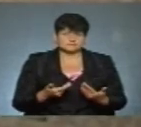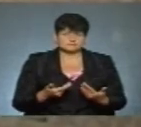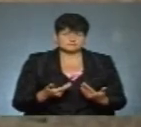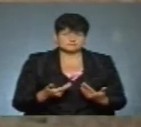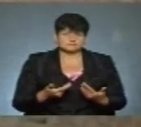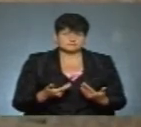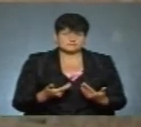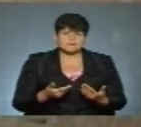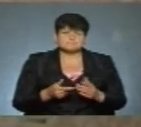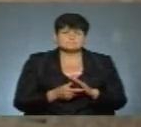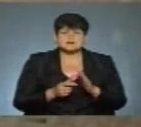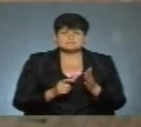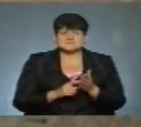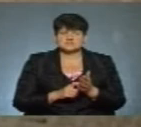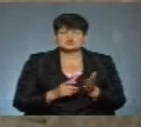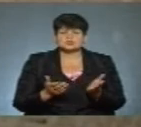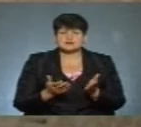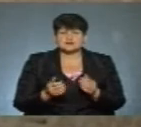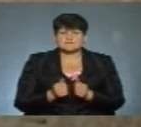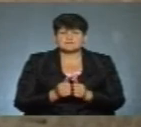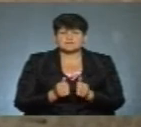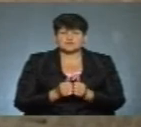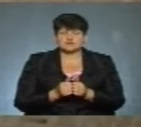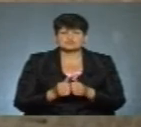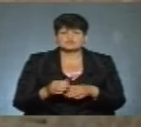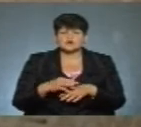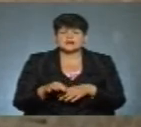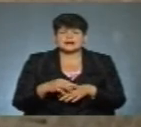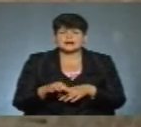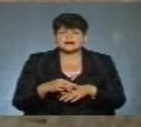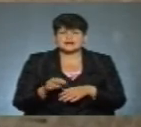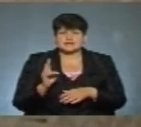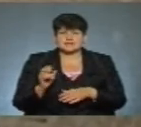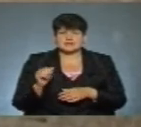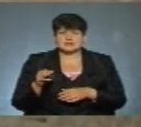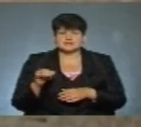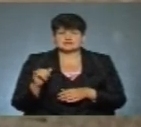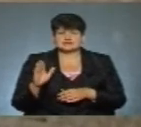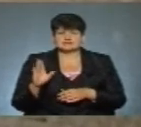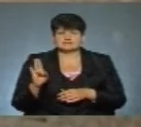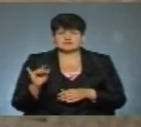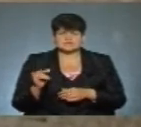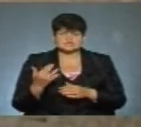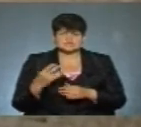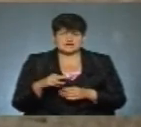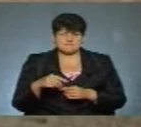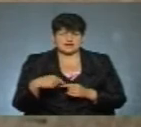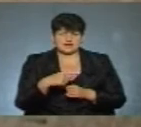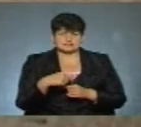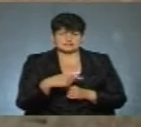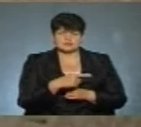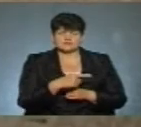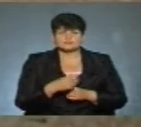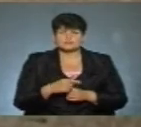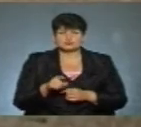це приміщення, яке поруч катівні, яка знаходиться тут буквально через декілька метрів, а тут